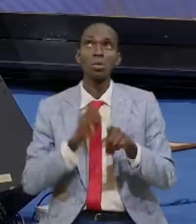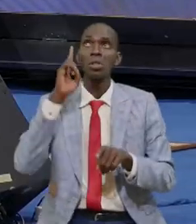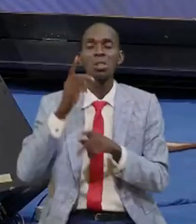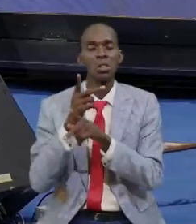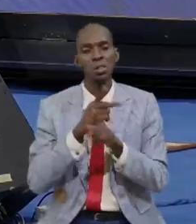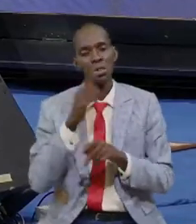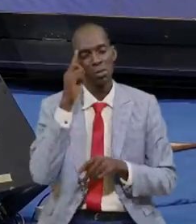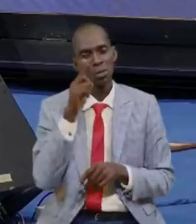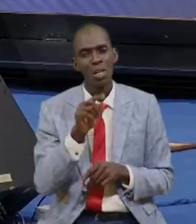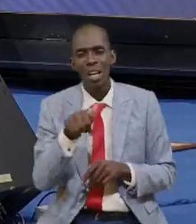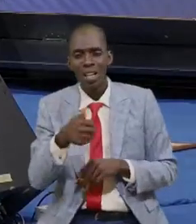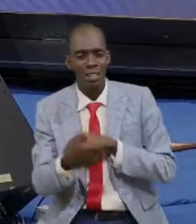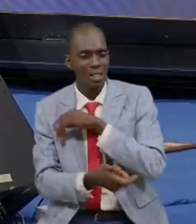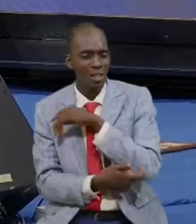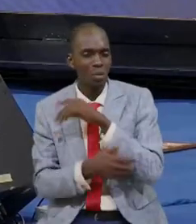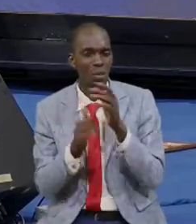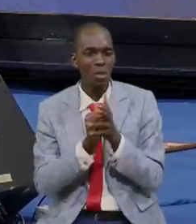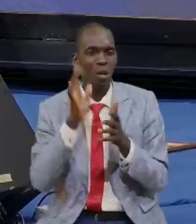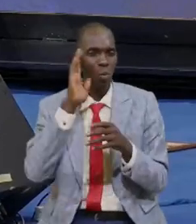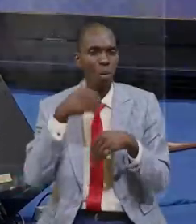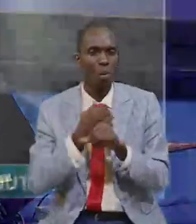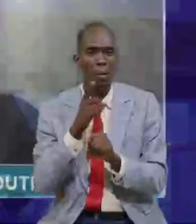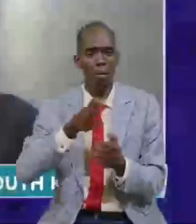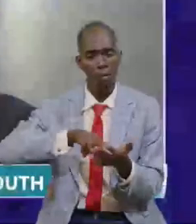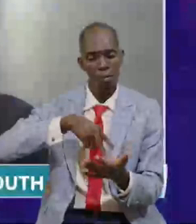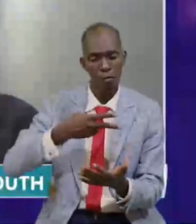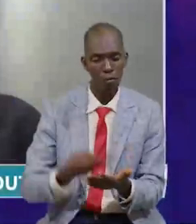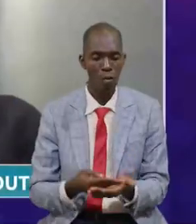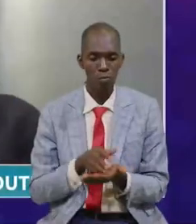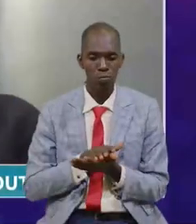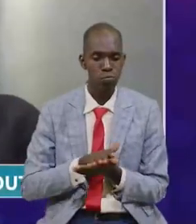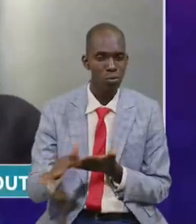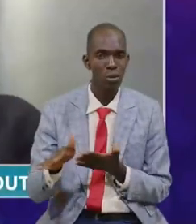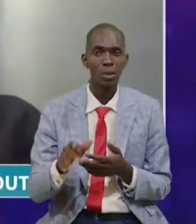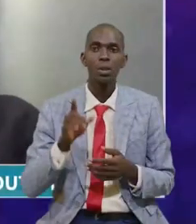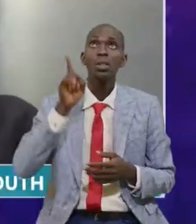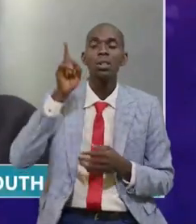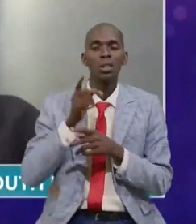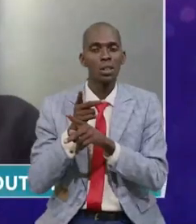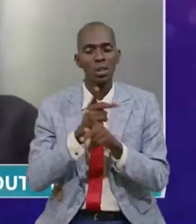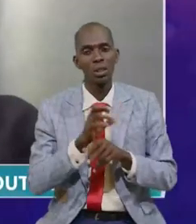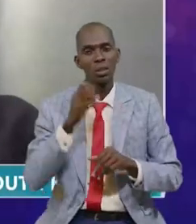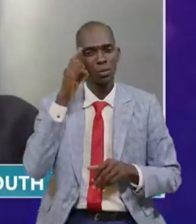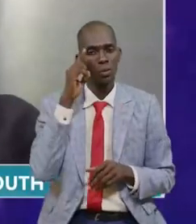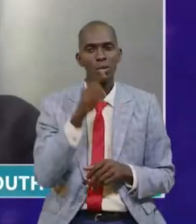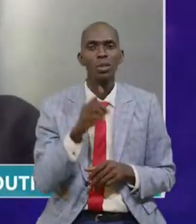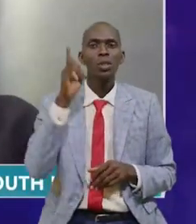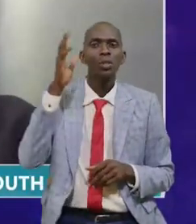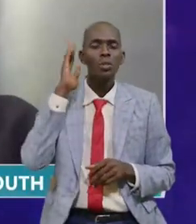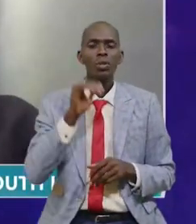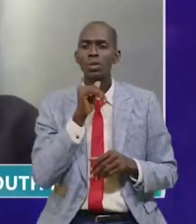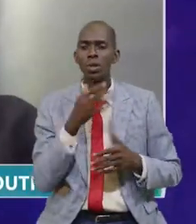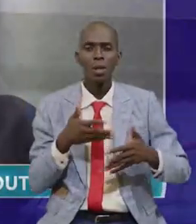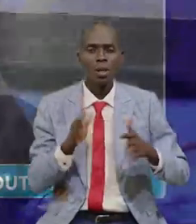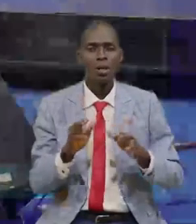vous. Aucune tentation de vous faire succomber. Alors, il prend soin de vous. Il ne va pas permettre